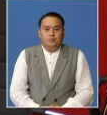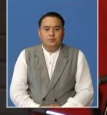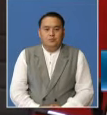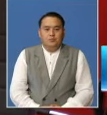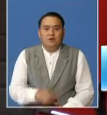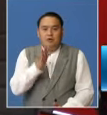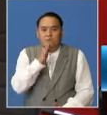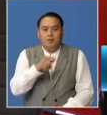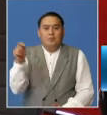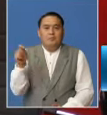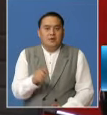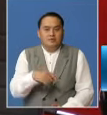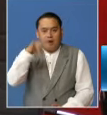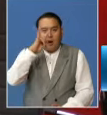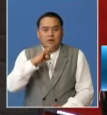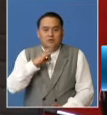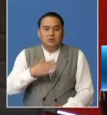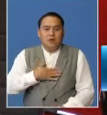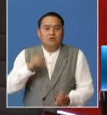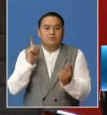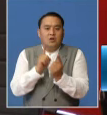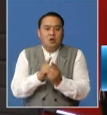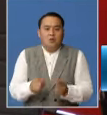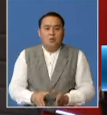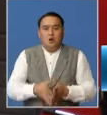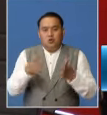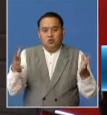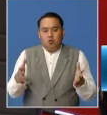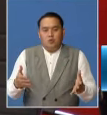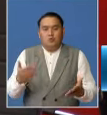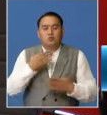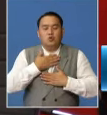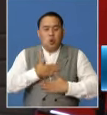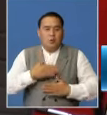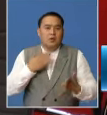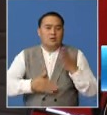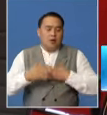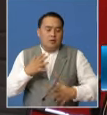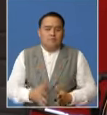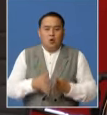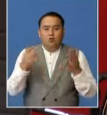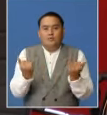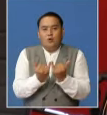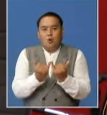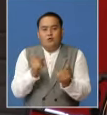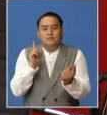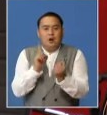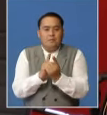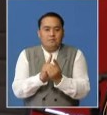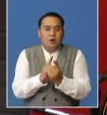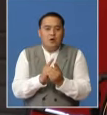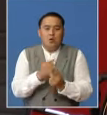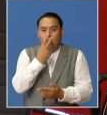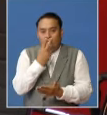Во время нашего пребывания в Казахстане нас встречают с распростертыми объятиями, радующим и большим гостеприимством. Мы